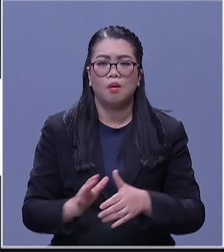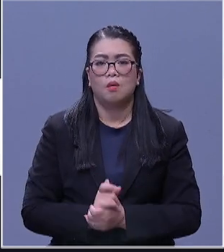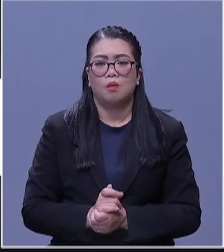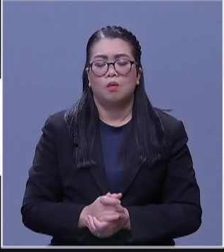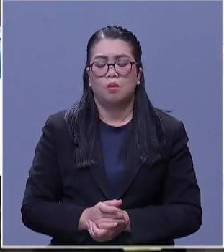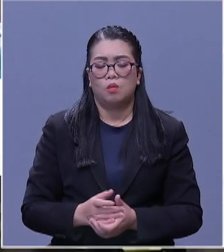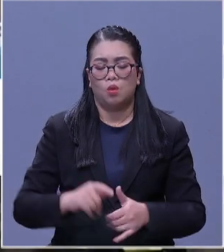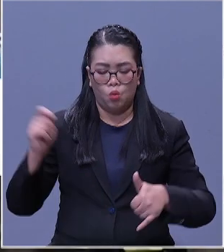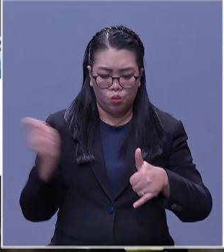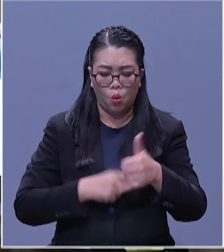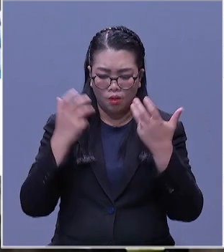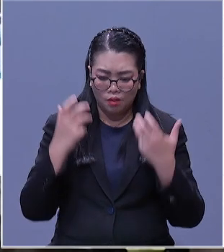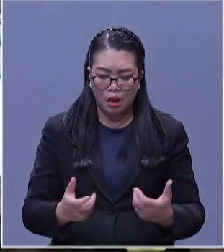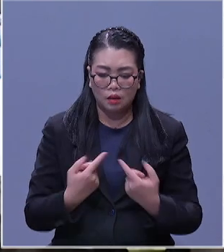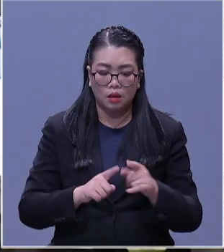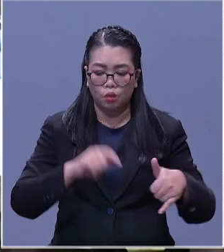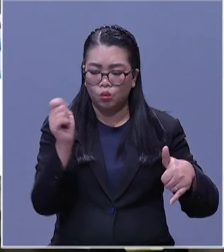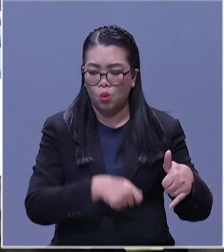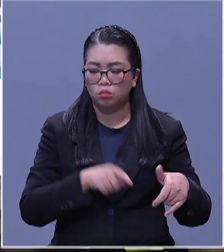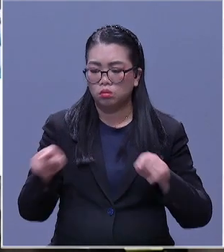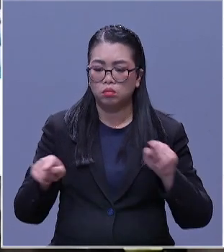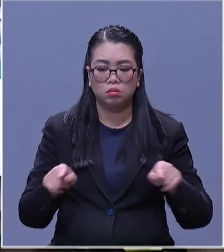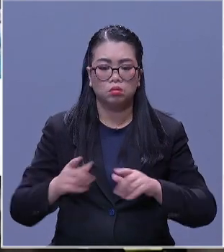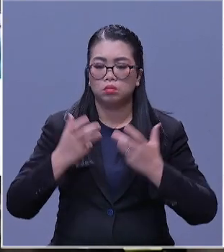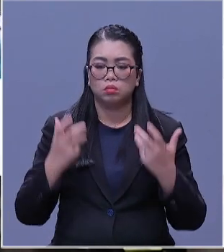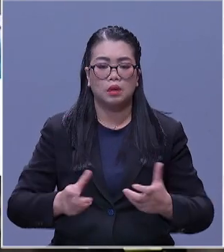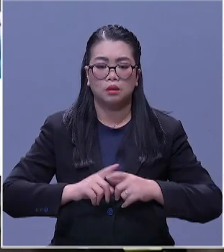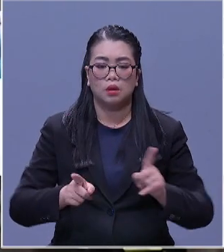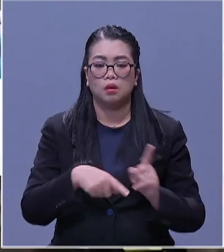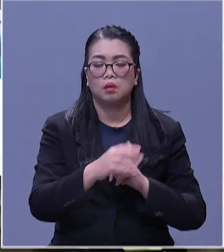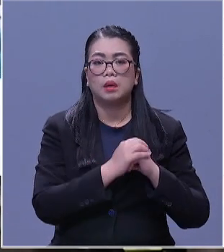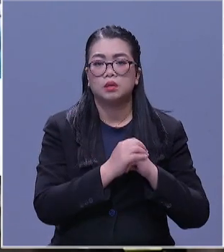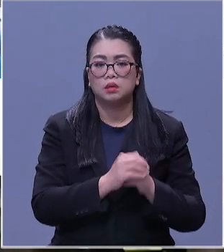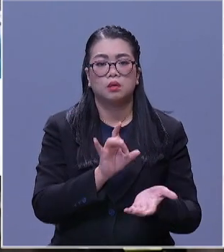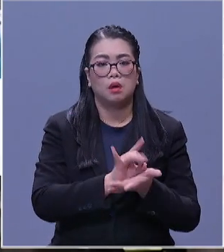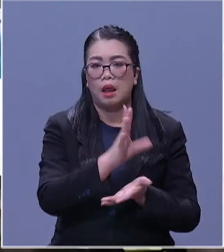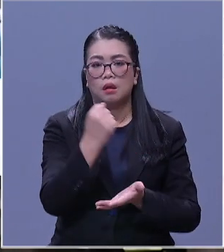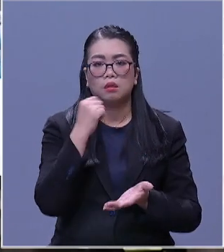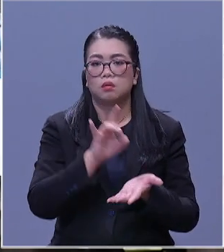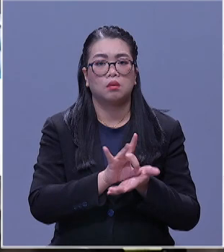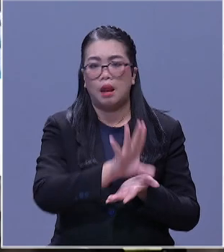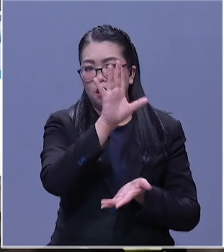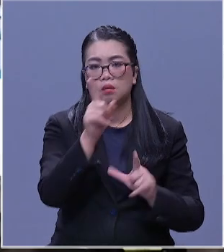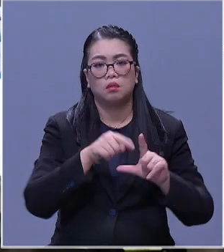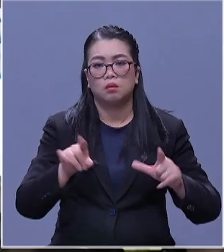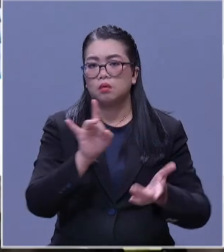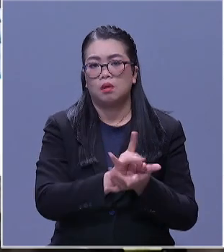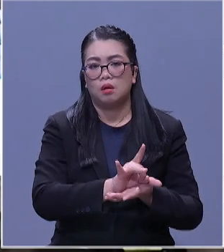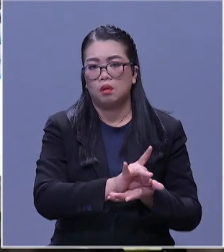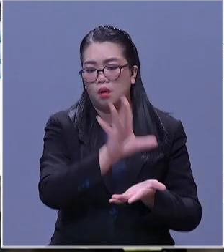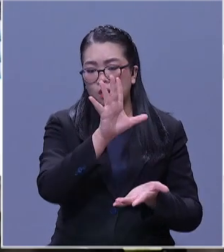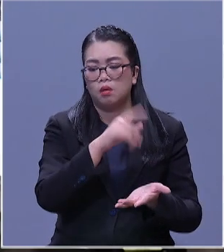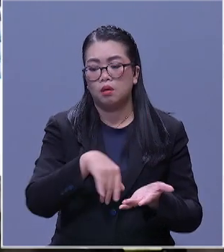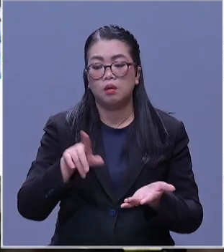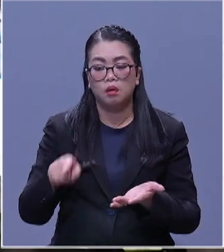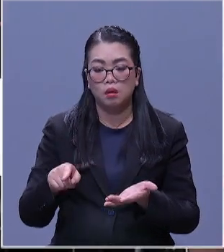รุนแรงแต่ว่าโทษคนละแบบกันแค่นั้นเองสสปราจีนก็คือได้รับโทษรุนแรงที่สุดก็คือถูกขับออกจากพรรคส่วนสส